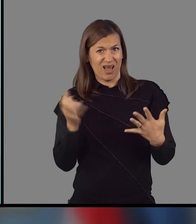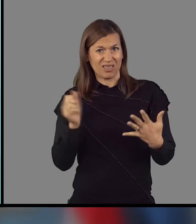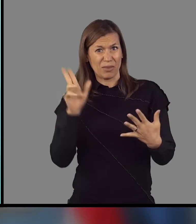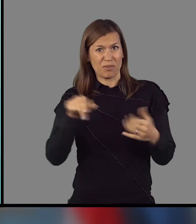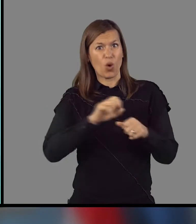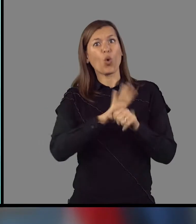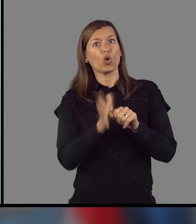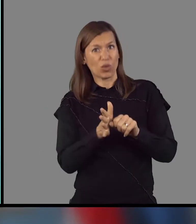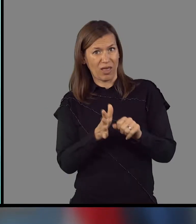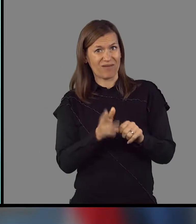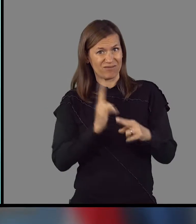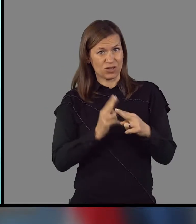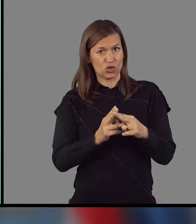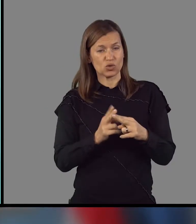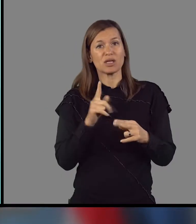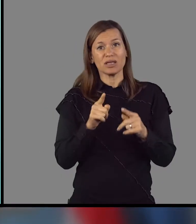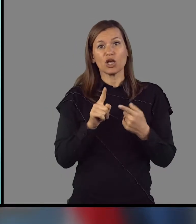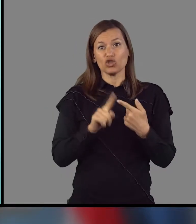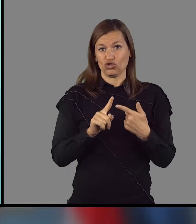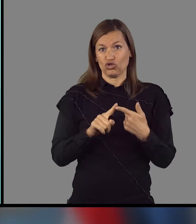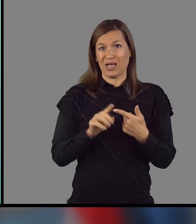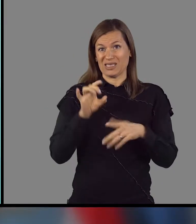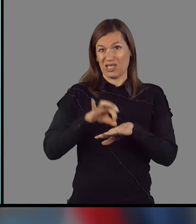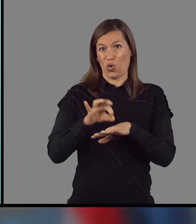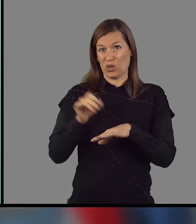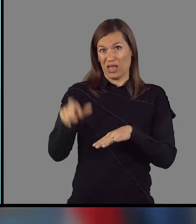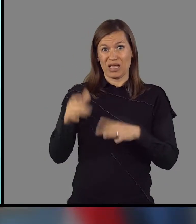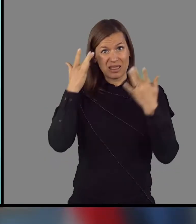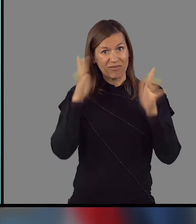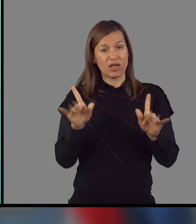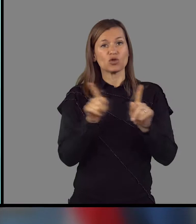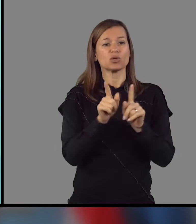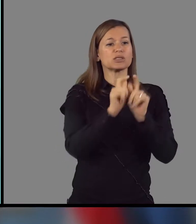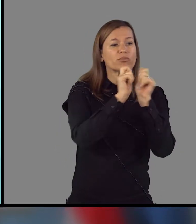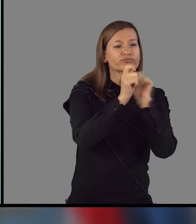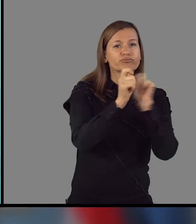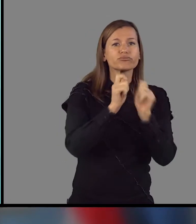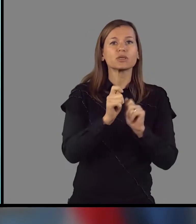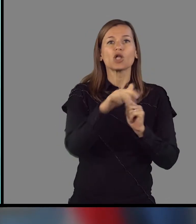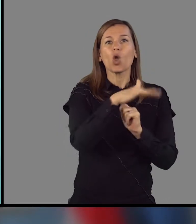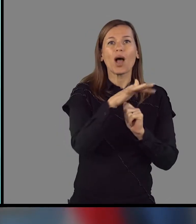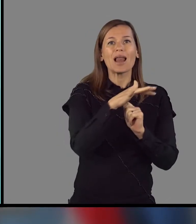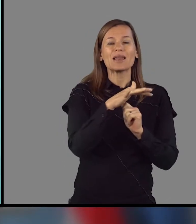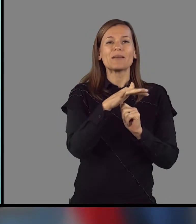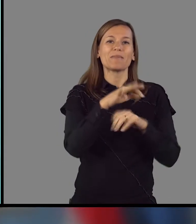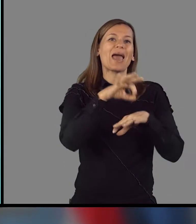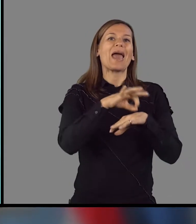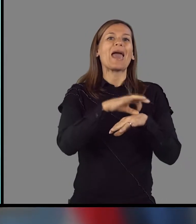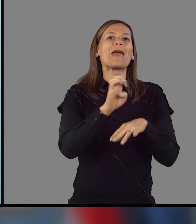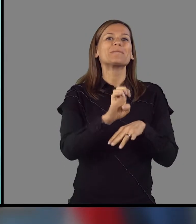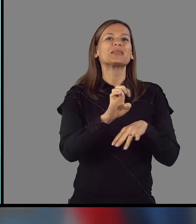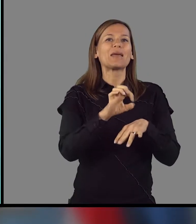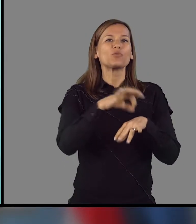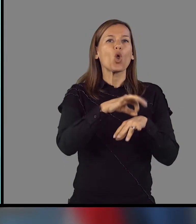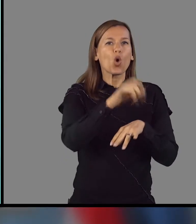imel koronavirus, in v tem slučaju, če zdravnik ne ve, se posvetuje tudi z lokalnim epidemiologom, se pacienta napoti